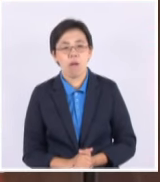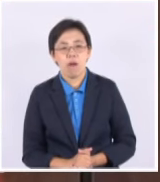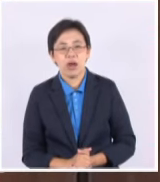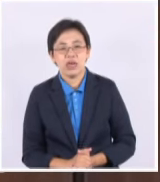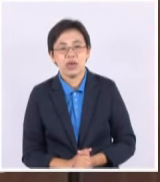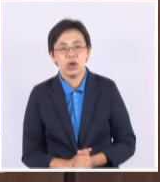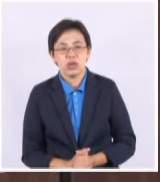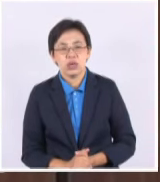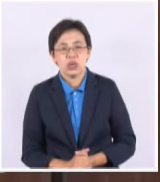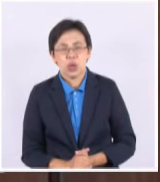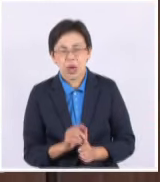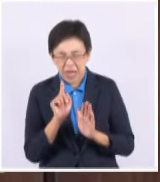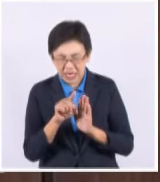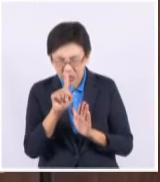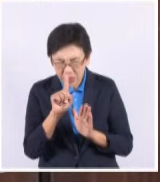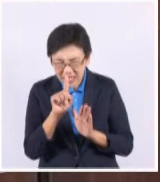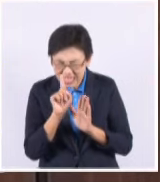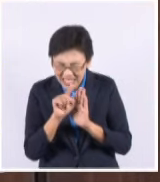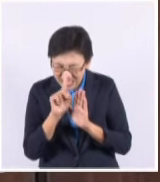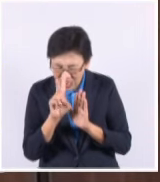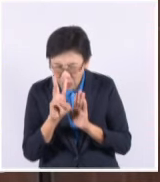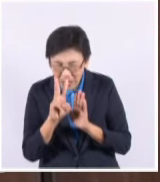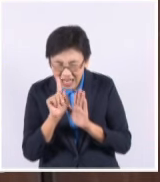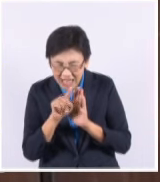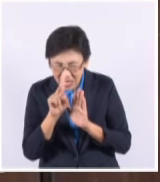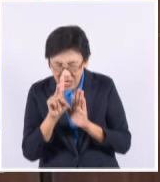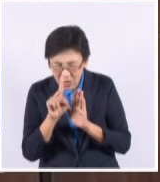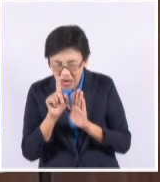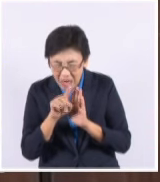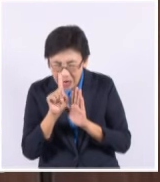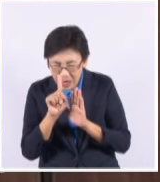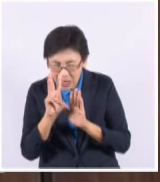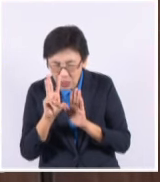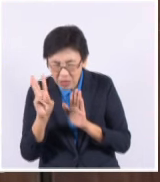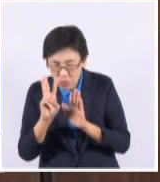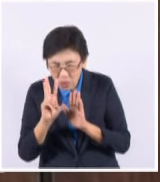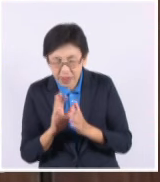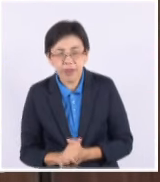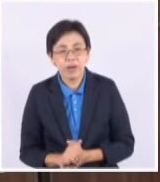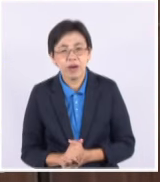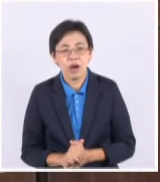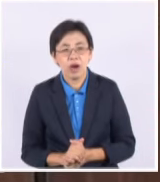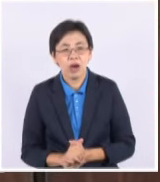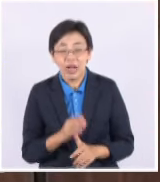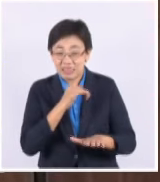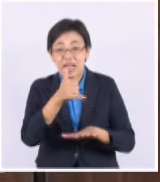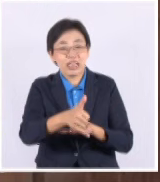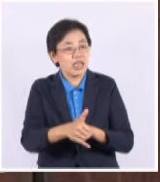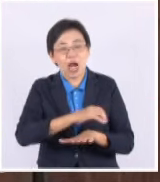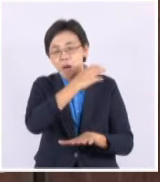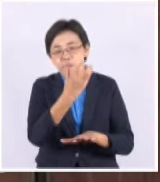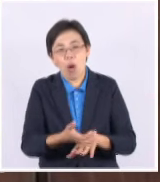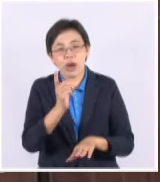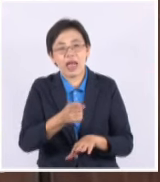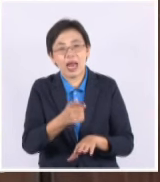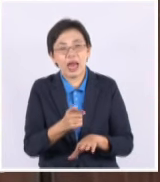ป๊บเดียว ไม่ถึง1วิถ้าดูจากกล้องวงจรปิดนะฮะ อ๋อถ้าพี่อยู่หน้าฝากระโปรงรถนี่โดนแน่ๆ โดนคือเ